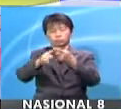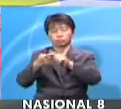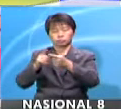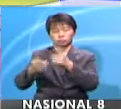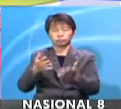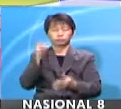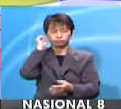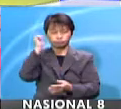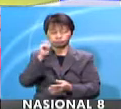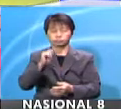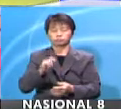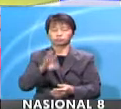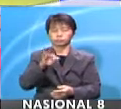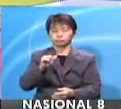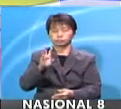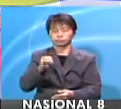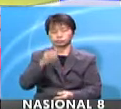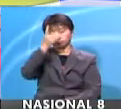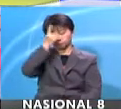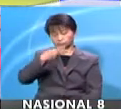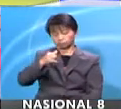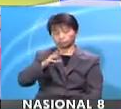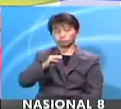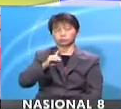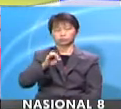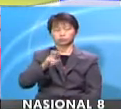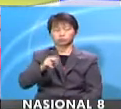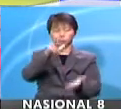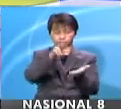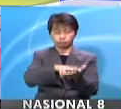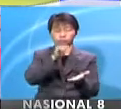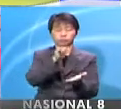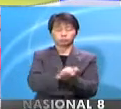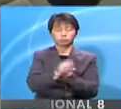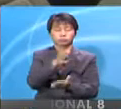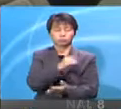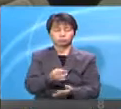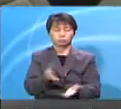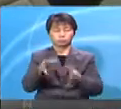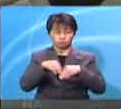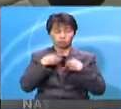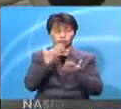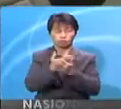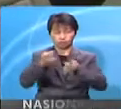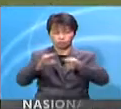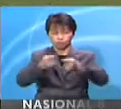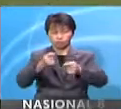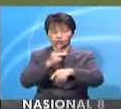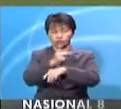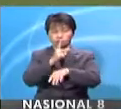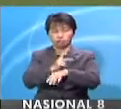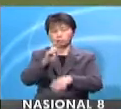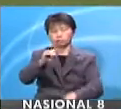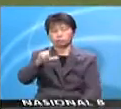Syekh Agung persatuan Indonesia FM Datuk Hamidin Muhammad Amin mengesahkan perkara itu Dan disambut baik pengendali kebangsaan